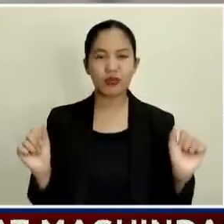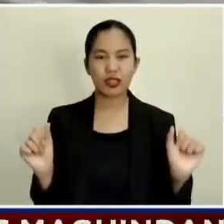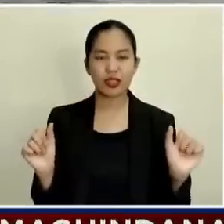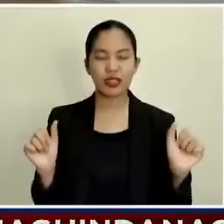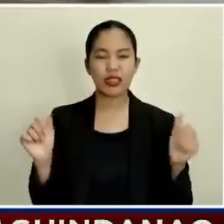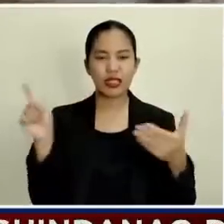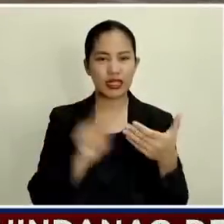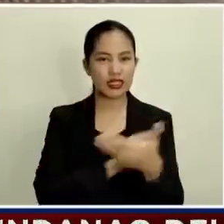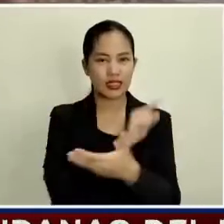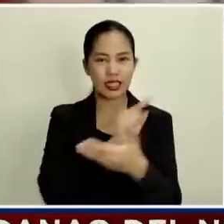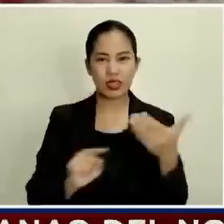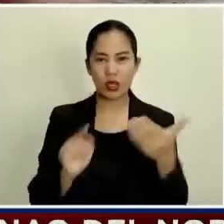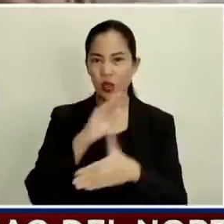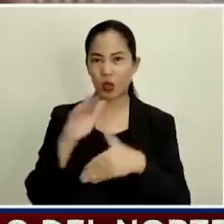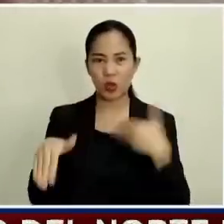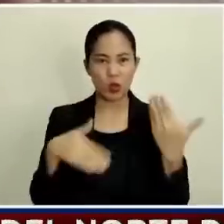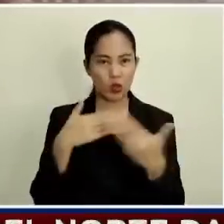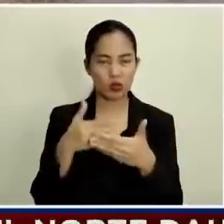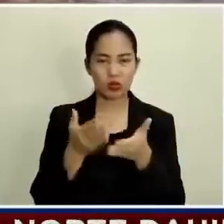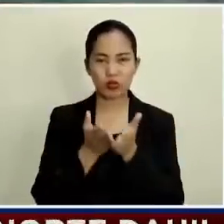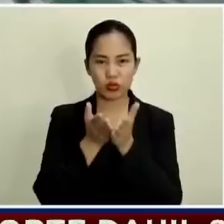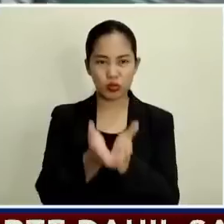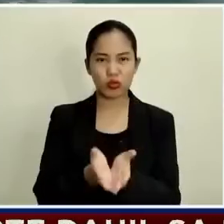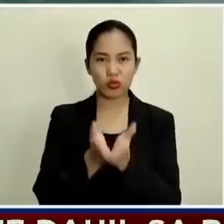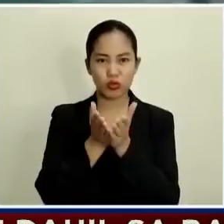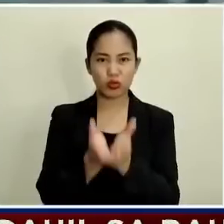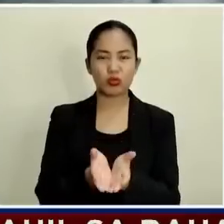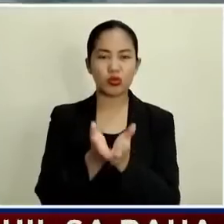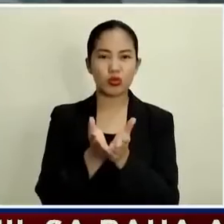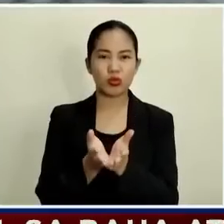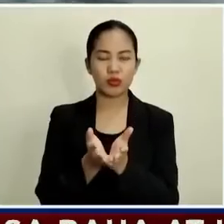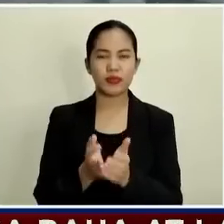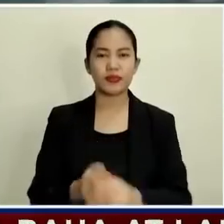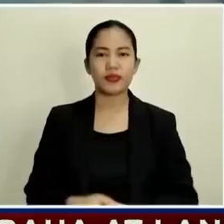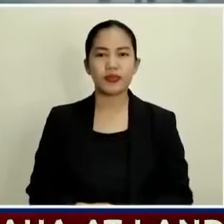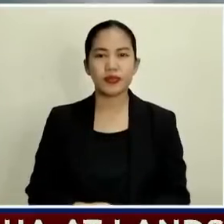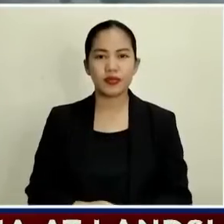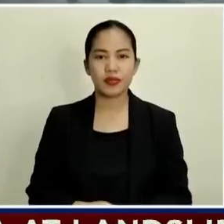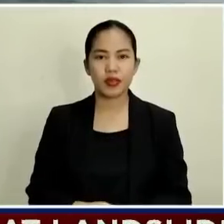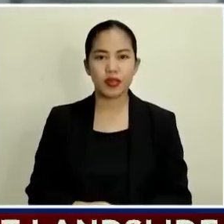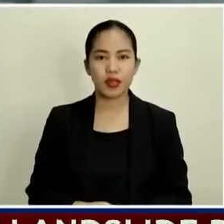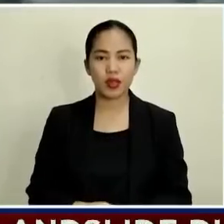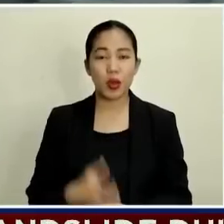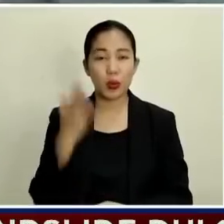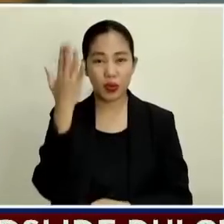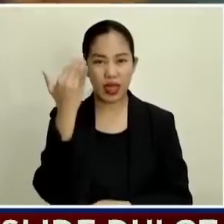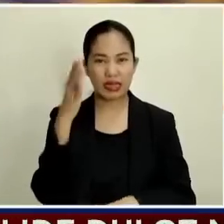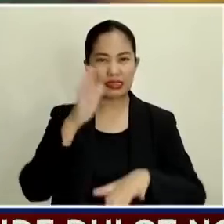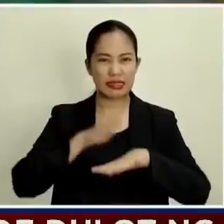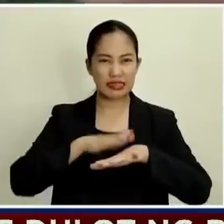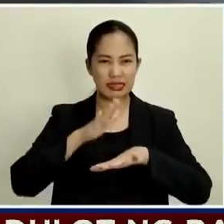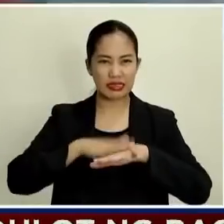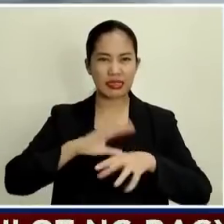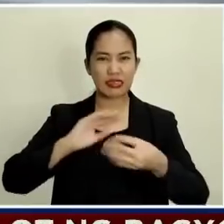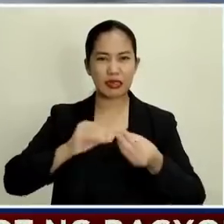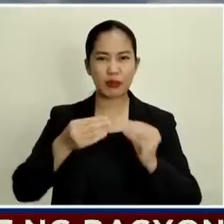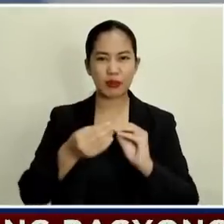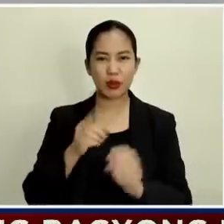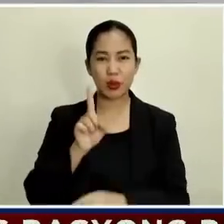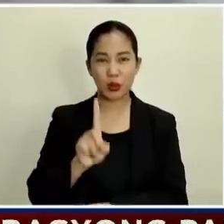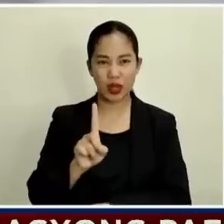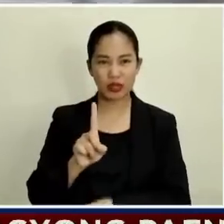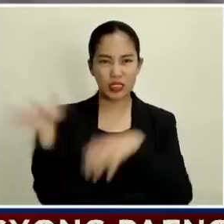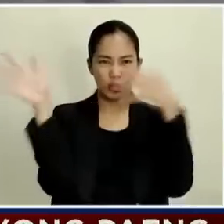ng barko, papasok at palabas ng pantalan. Matapos isailalim sa Tropical Cyclone Signal No. 1 ang